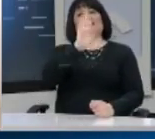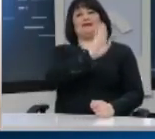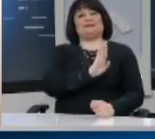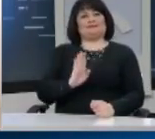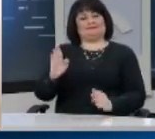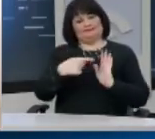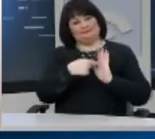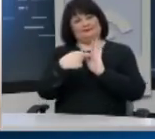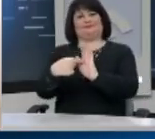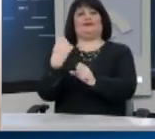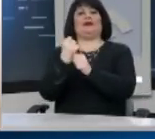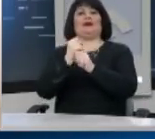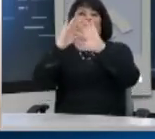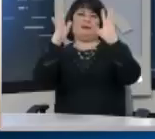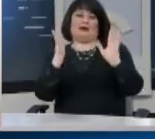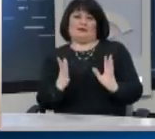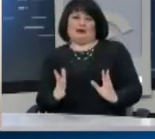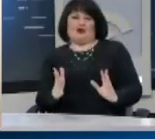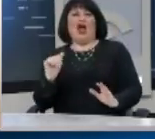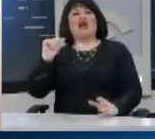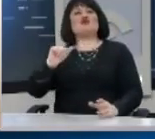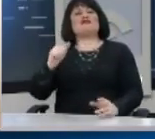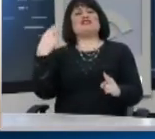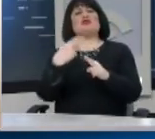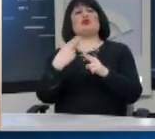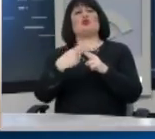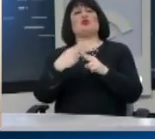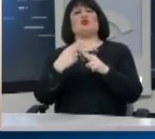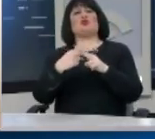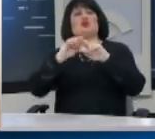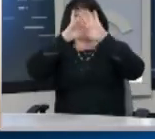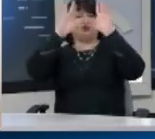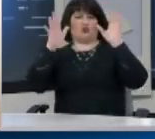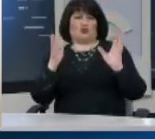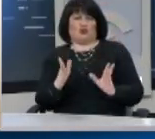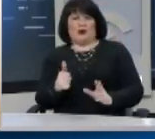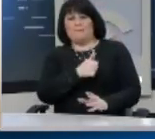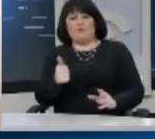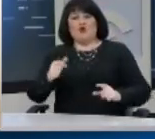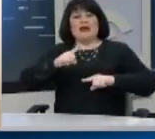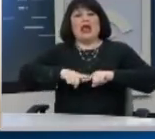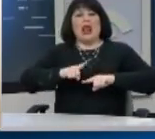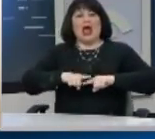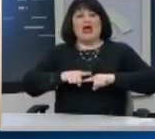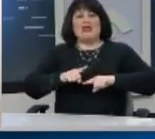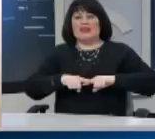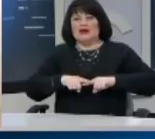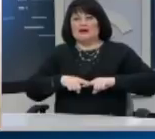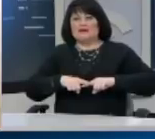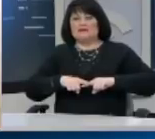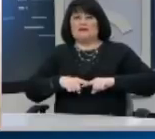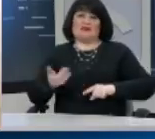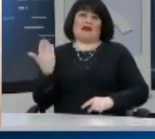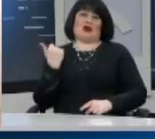του μνημείου σστο βις του μεγάλου μνημείου στο βιτς καθώς ήμασταν η μόνη χώρα που δεν είχαμε